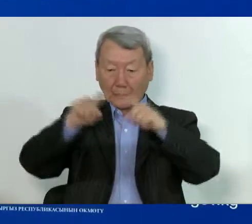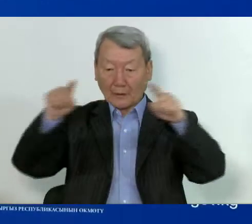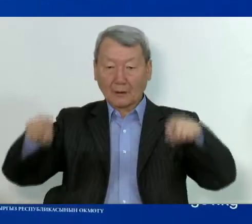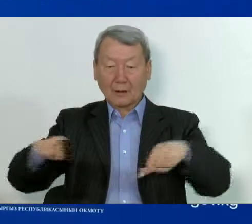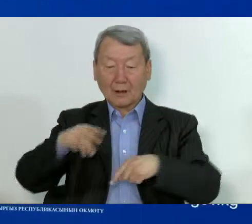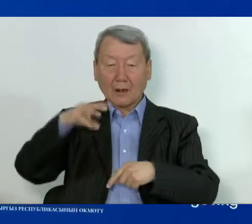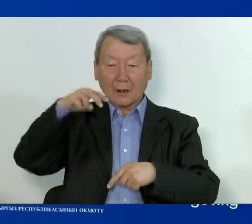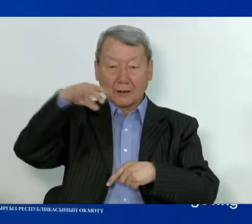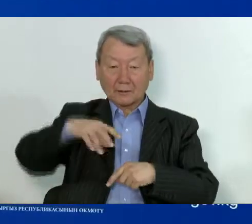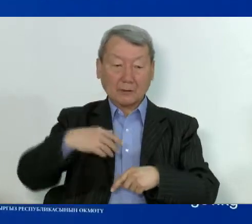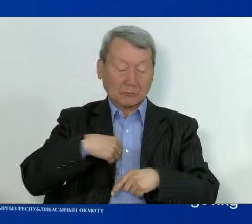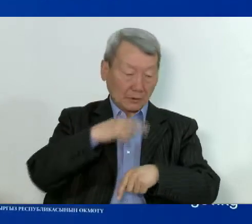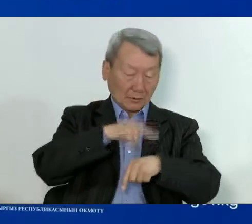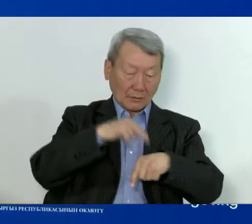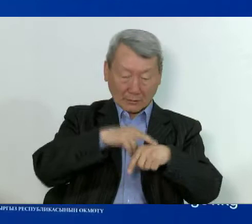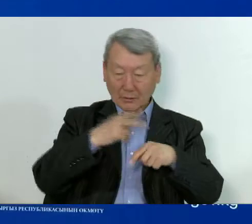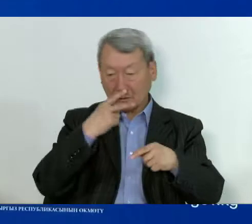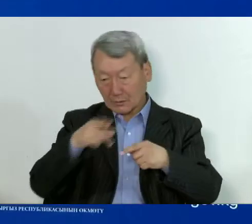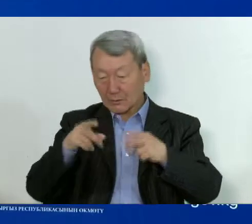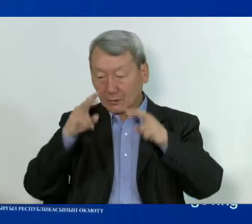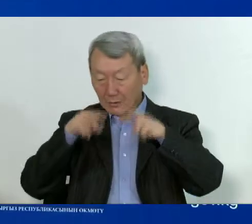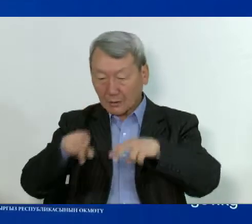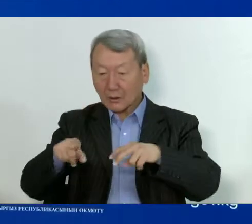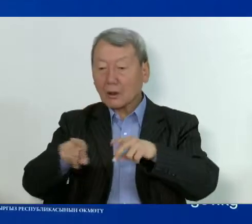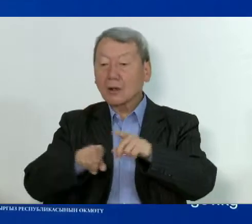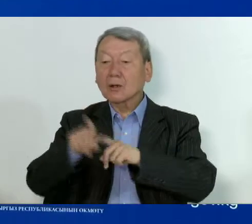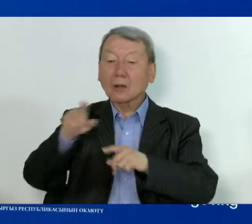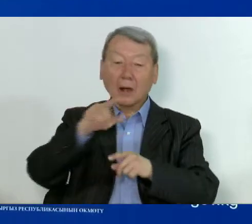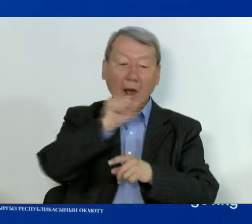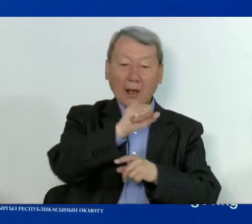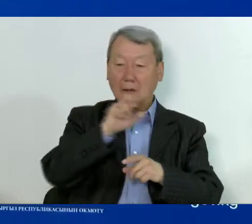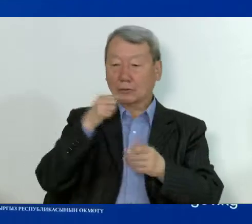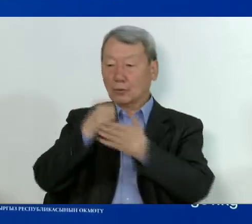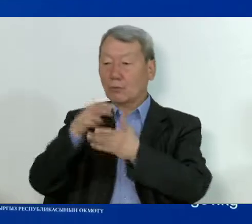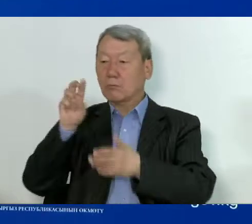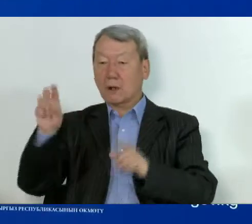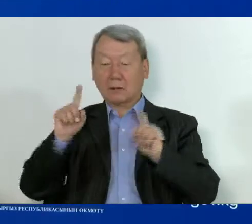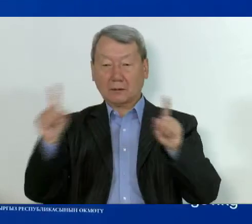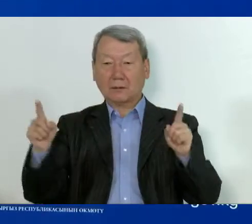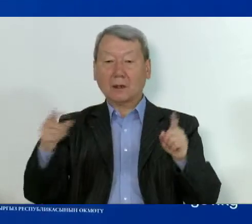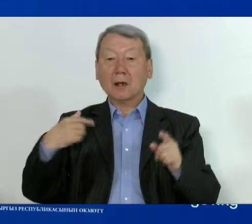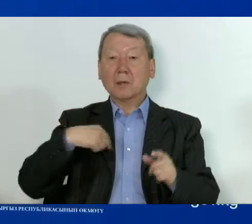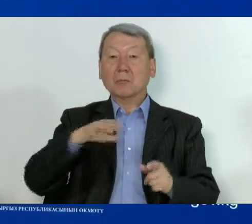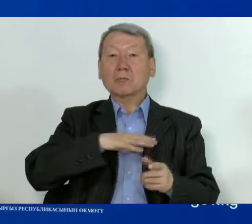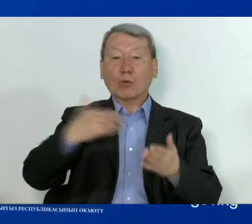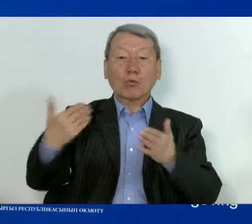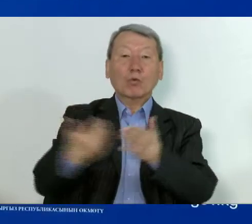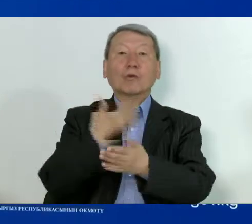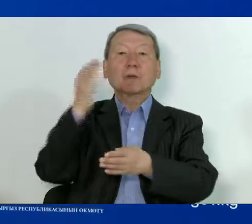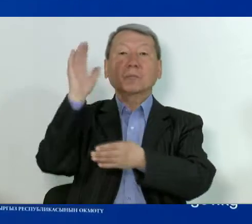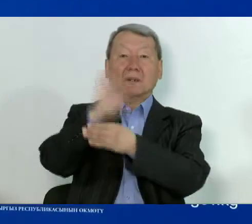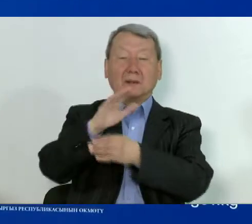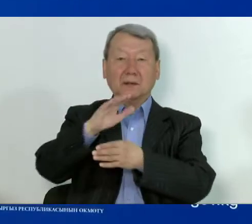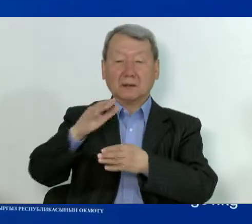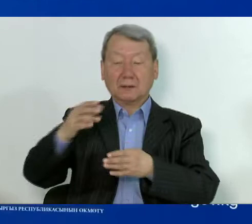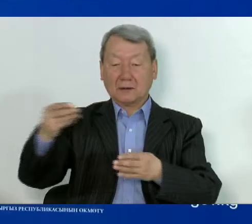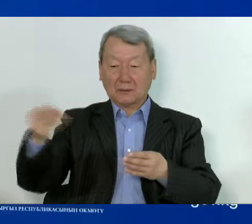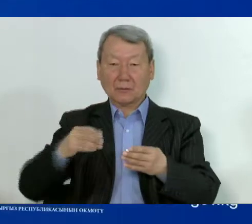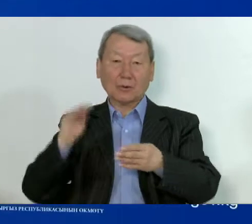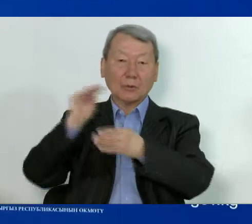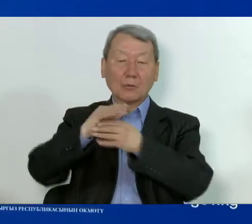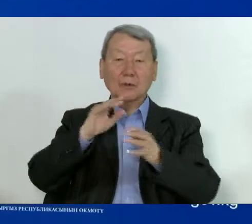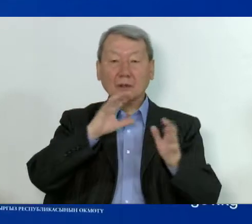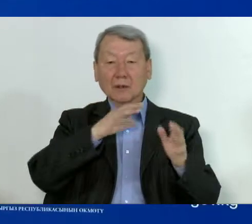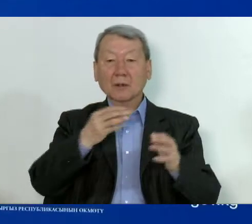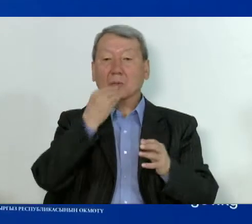по которому наши сотрудники вас будут контролировать из точки А в точку Б. Мной был подписан новый приказ о принятии дополнительных мер по